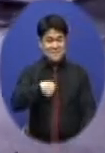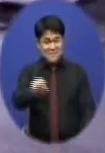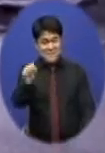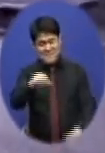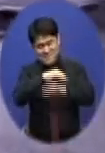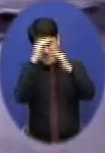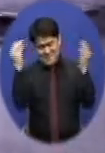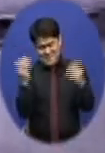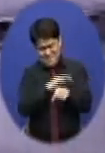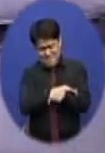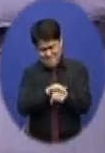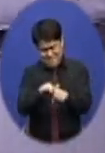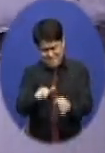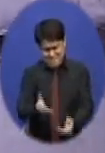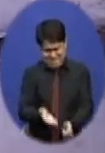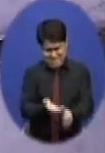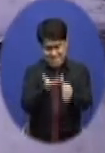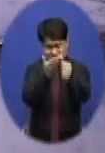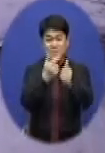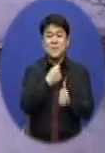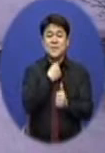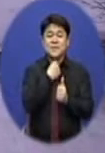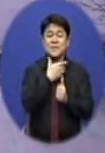아들 딸이 잘 되라고